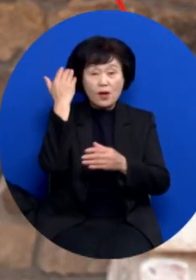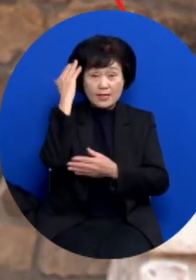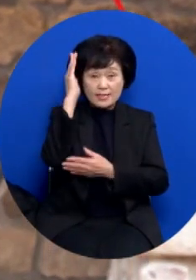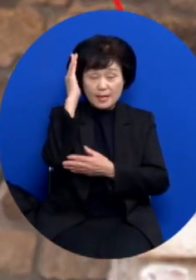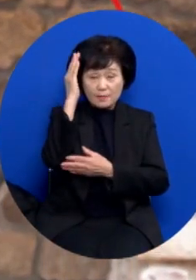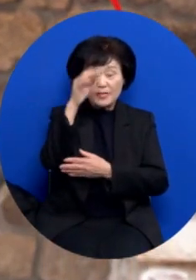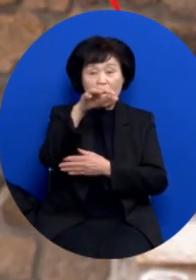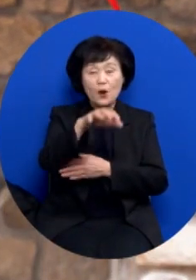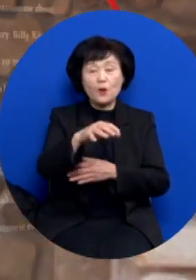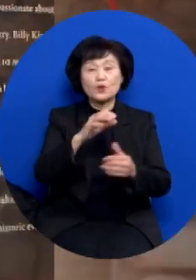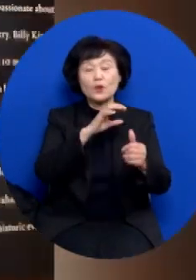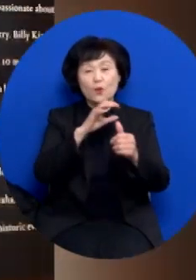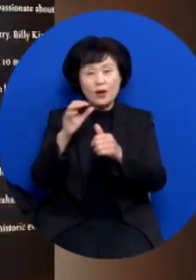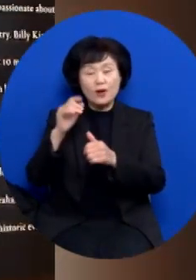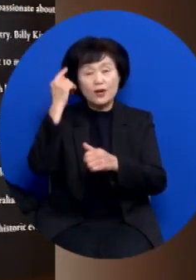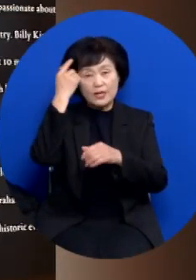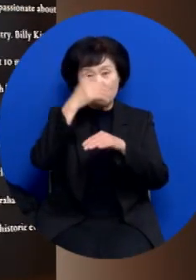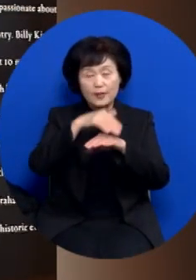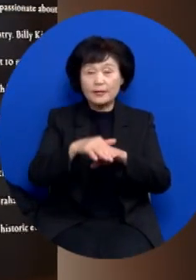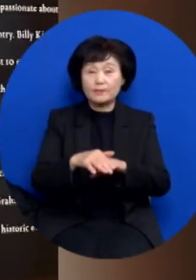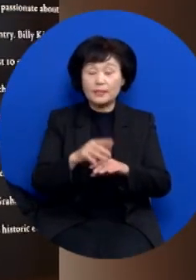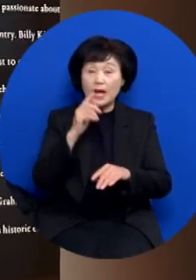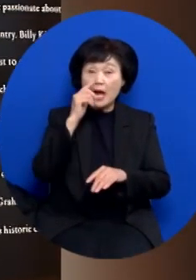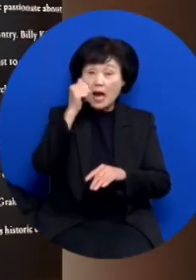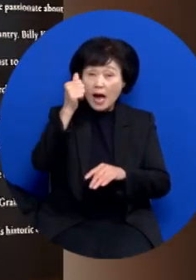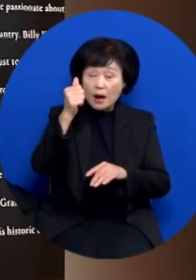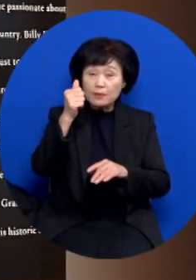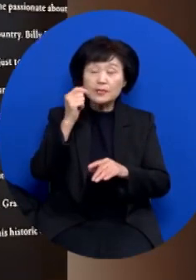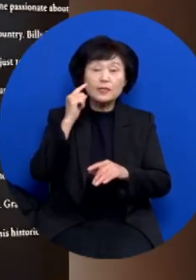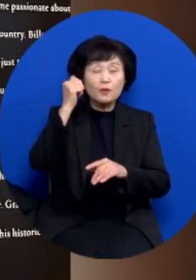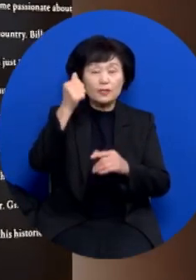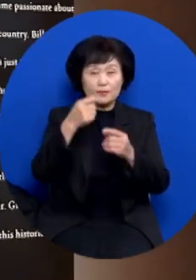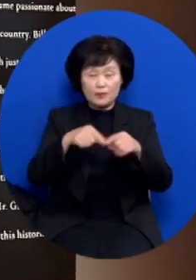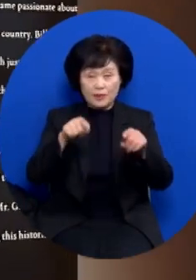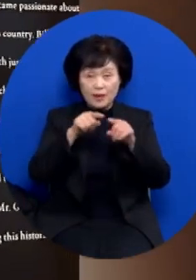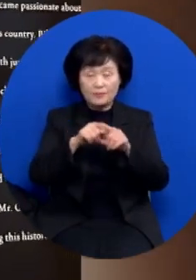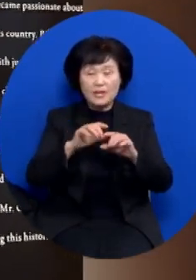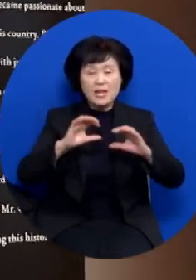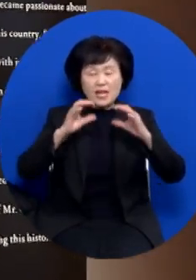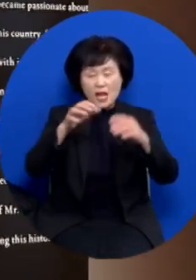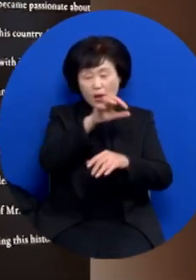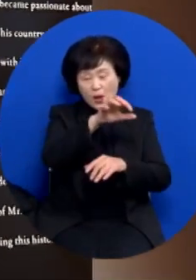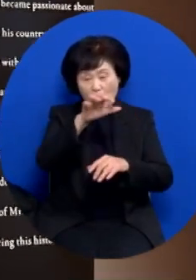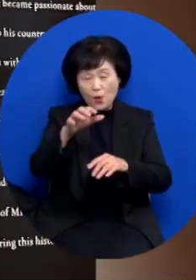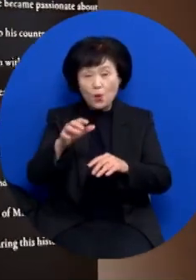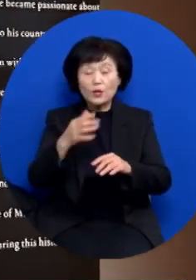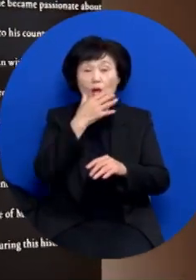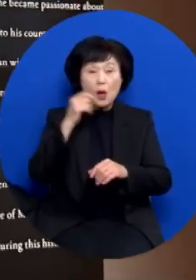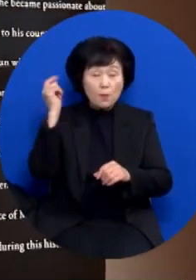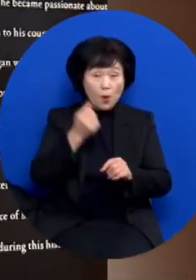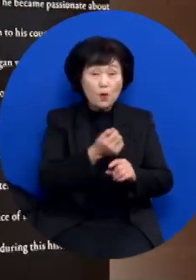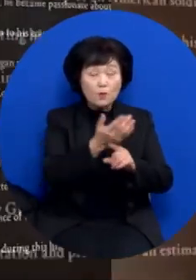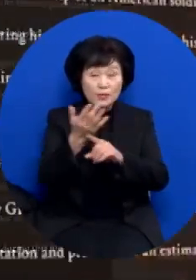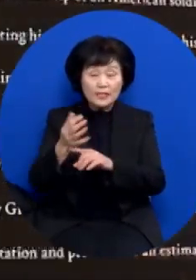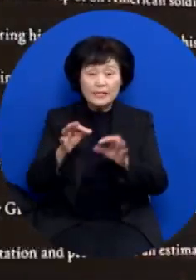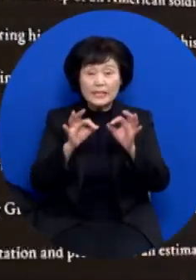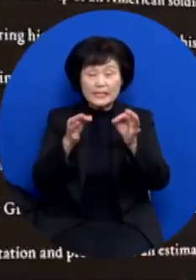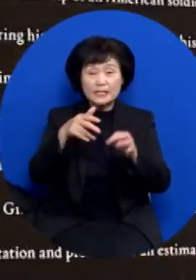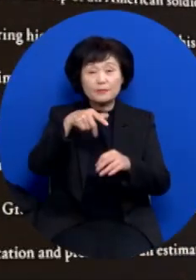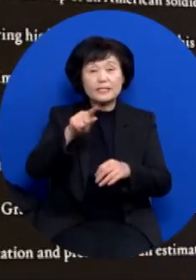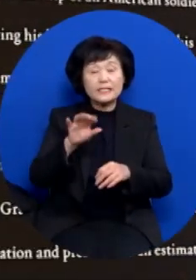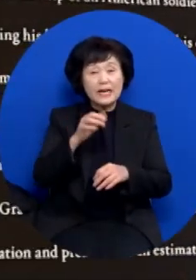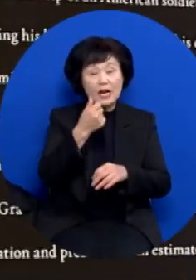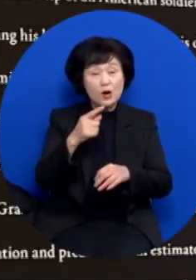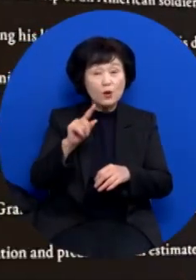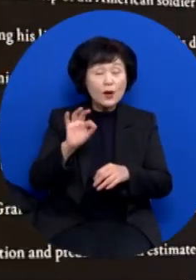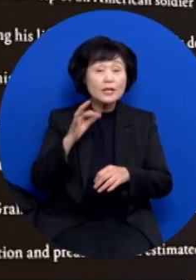협회 프랭클린 그레이엄 대표는 아버지인 블리그레이엄 목사와 함께 전 세계의 복음을 전해온 김장환 목사의 열정을 기리고 그의